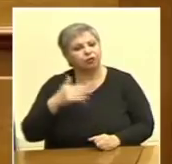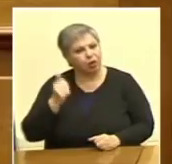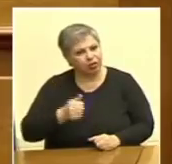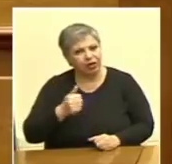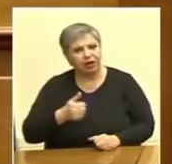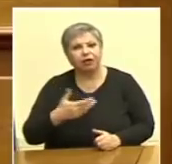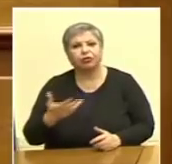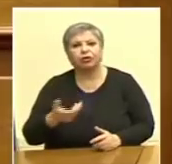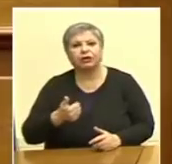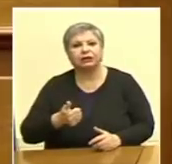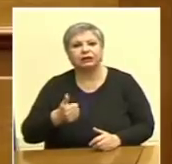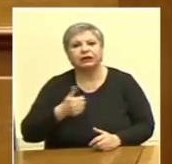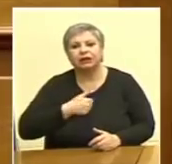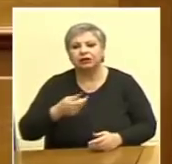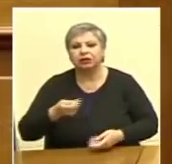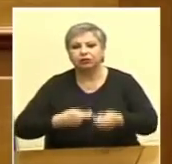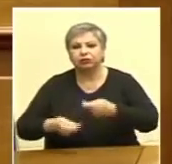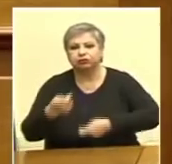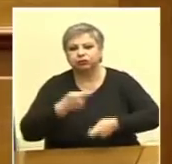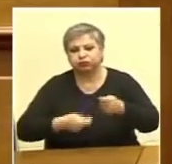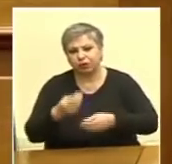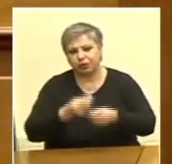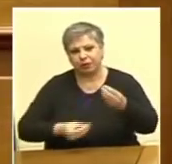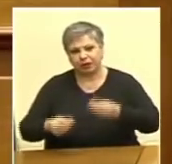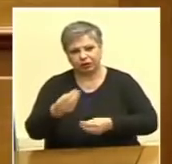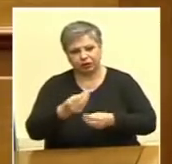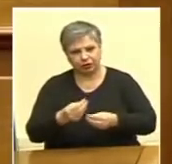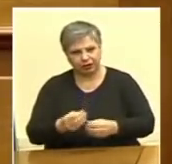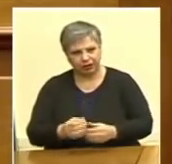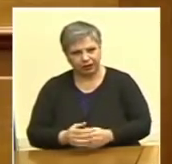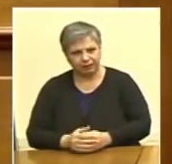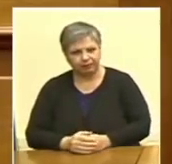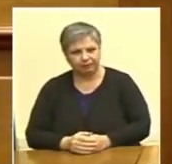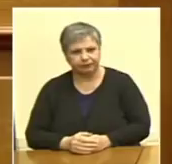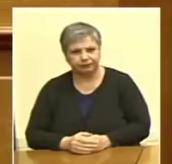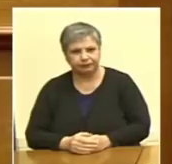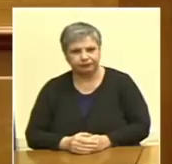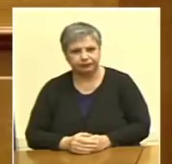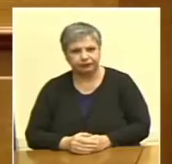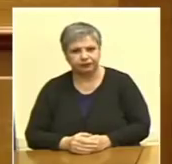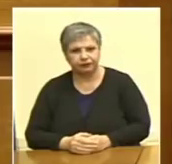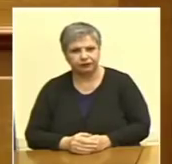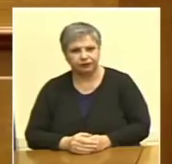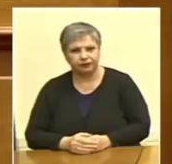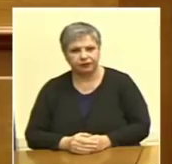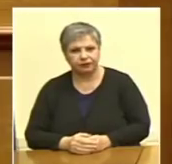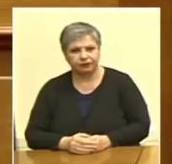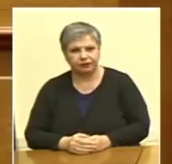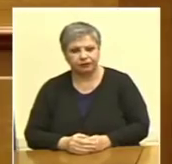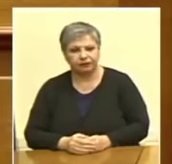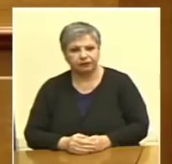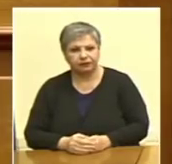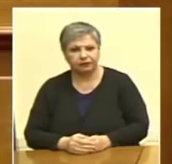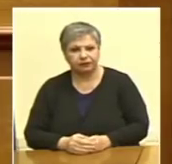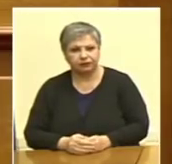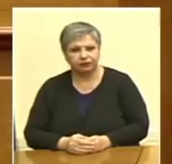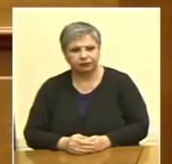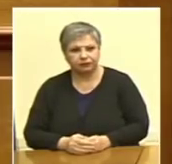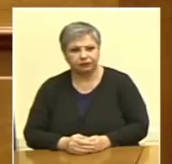στην ιδιωτική κατανάλωση. Καμία ανησυχία λοιπόν σε ό,τι αφορά την ανταγωνιστικότητα της